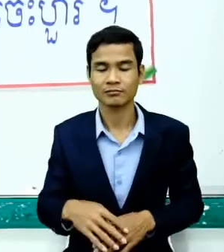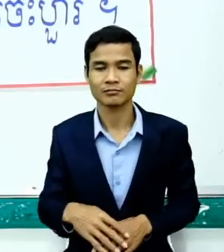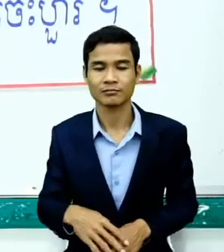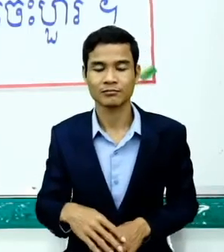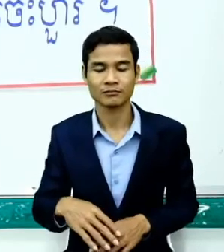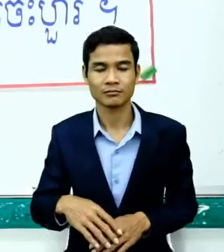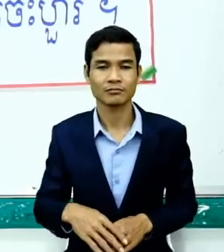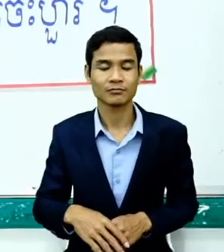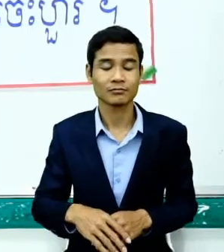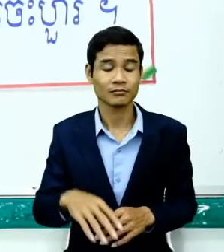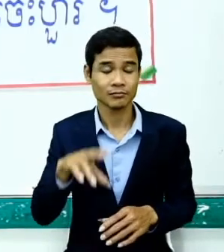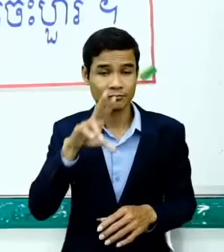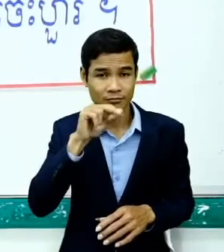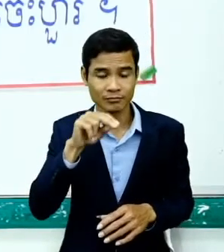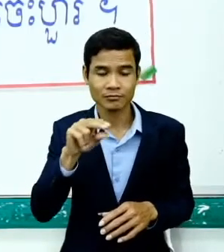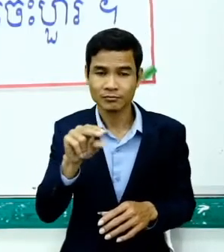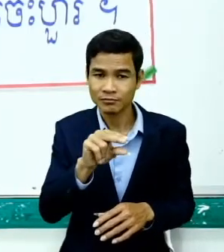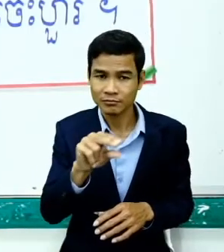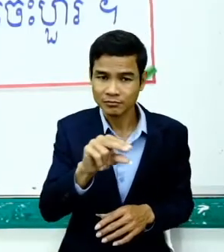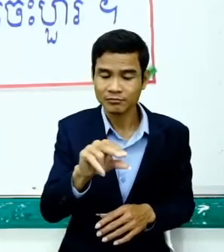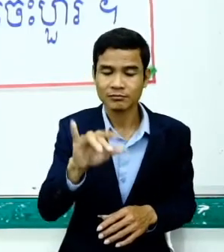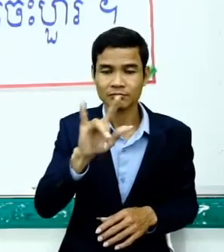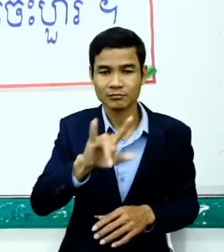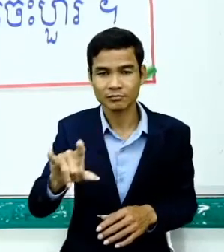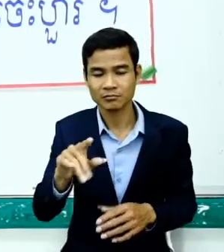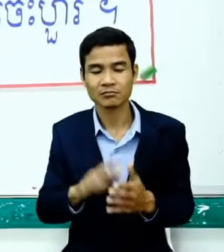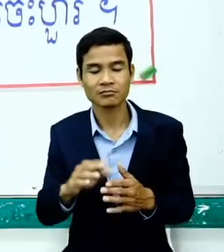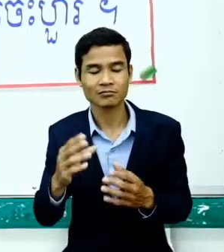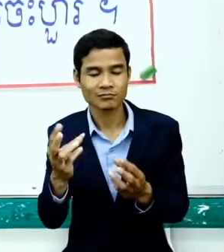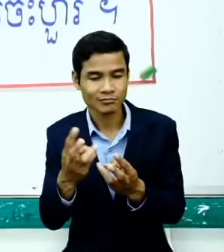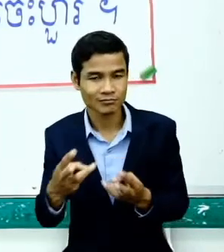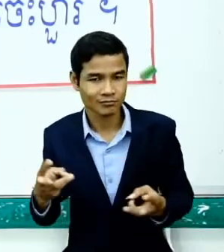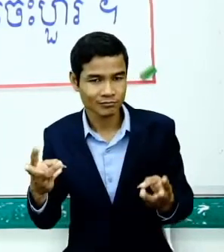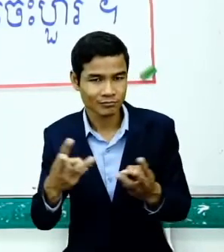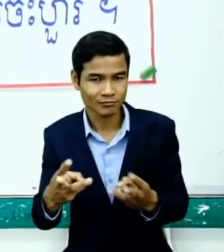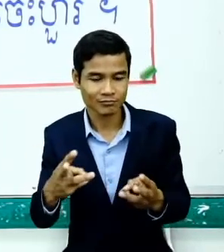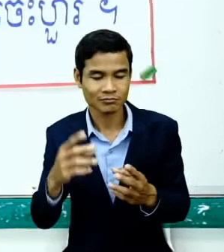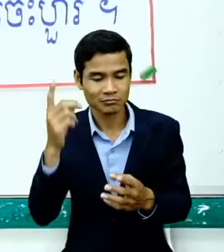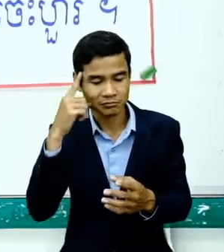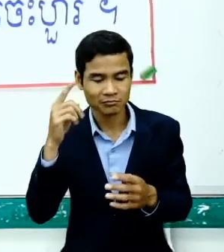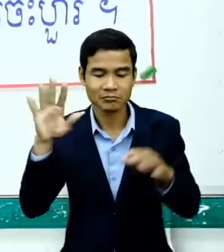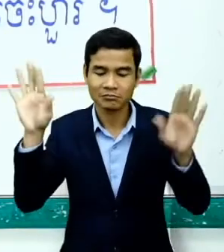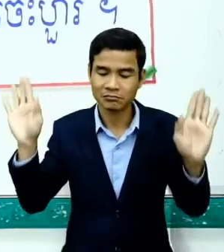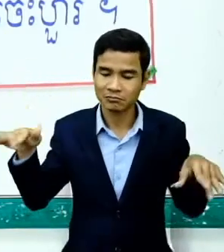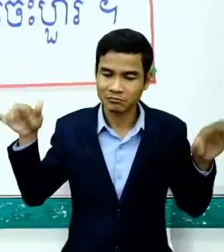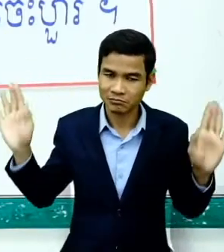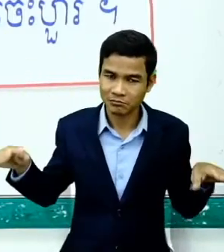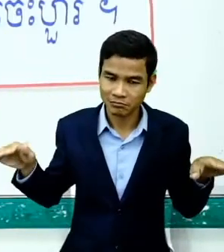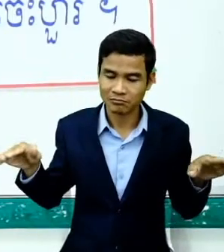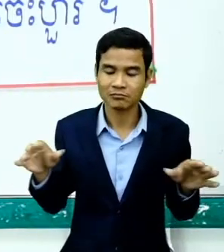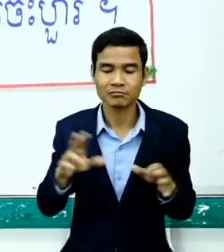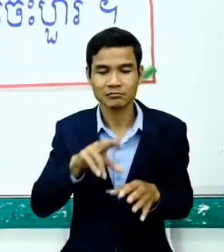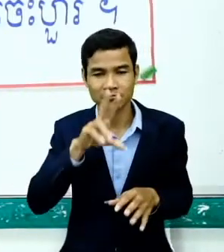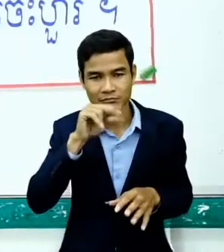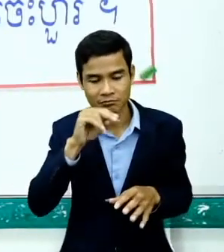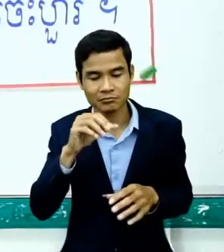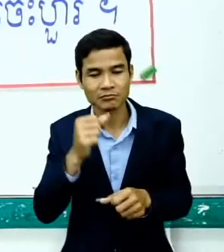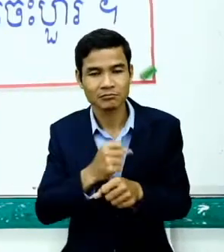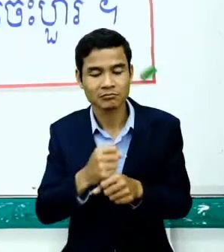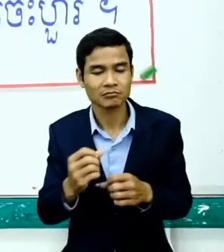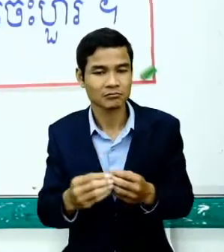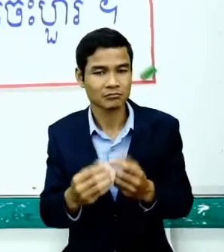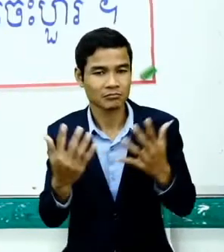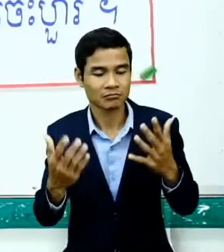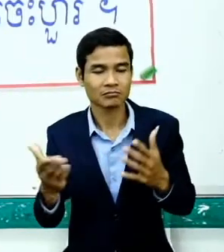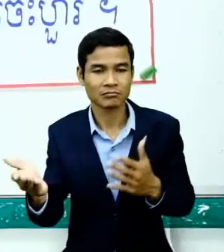ចាទាចេះហួរបបហួរស្រូវចាទាចេះហើរអញ្ចឹងទាចេះធ្វើអ្វីច្រើនទៀត